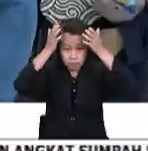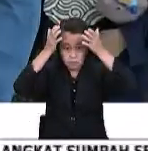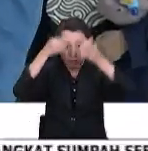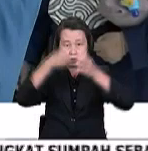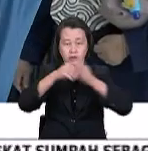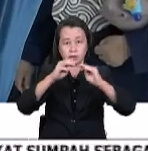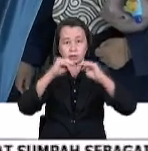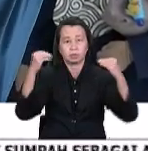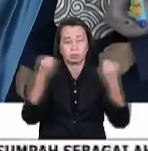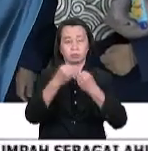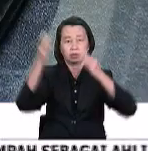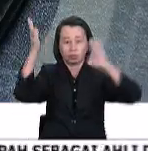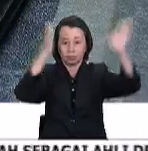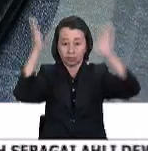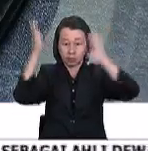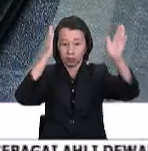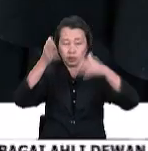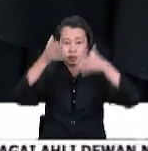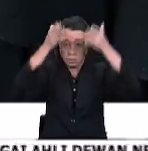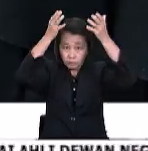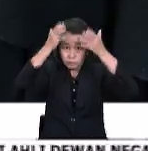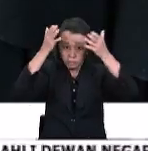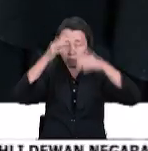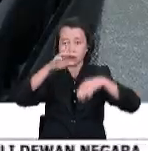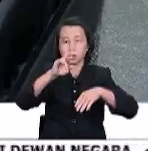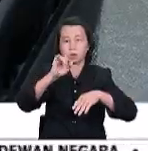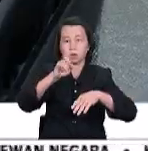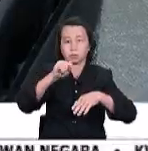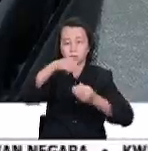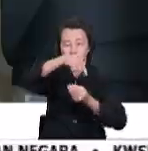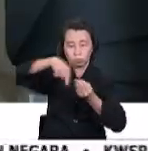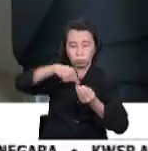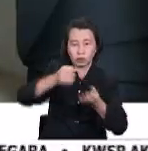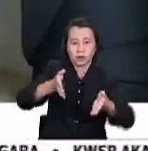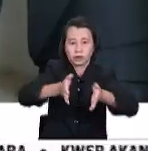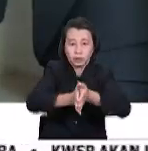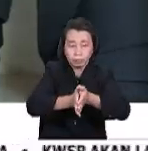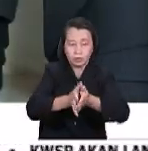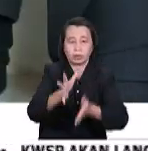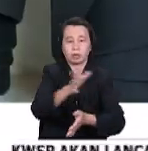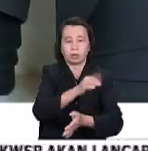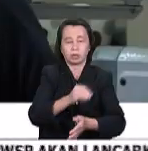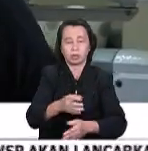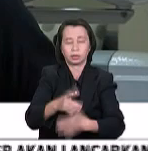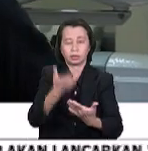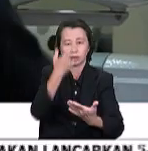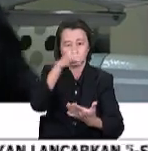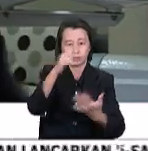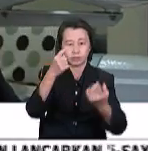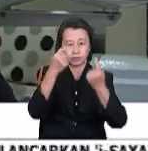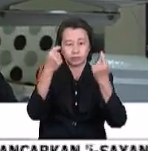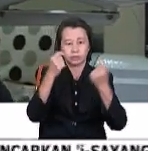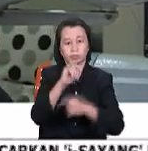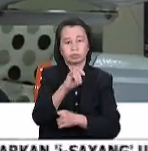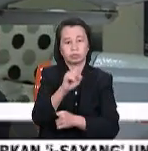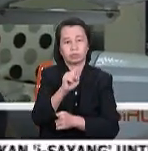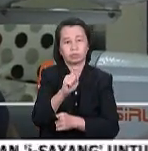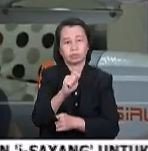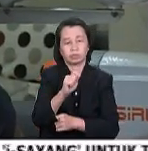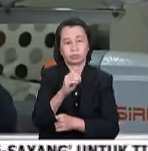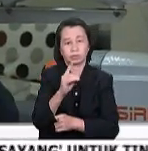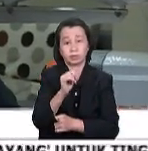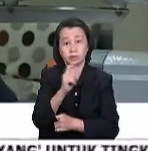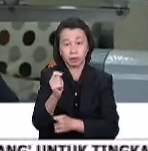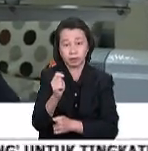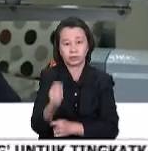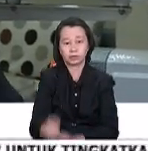dalam masyarakat di negara ini ialah songkok rata, bulat, lipat dan istiadat. Macam di negeri Johor ni, songkok ni